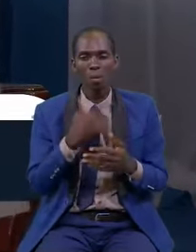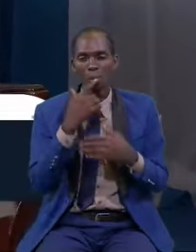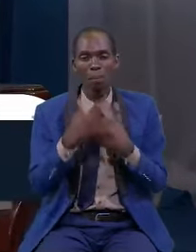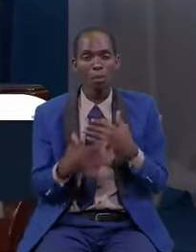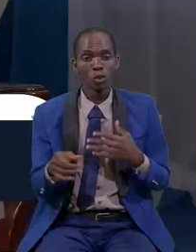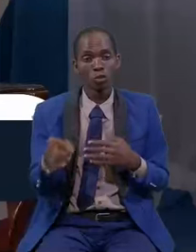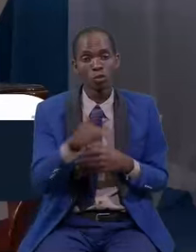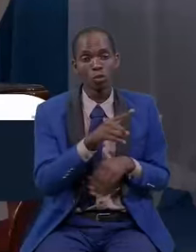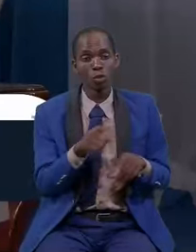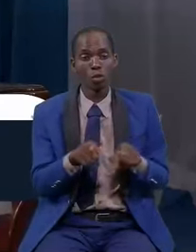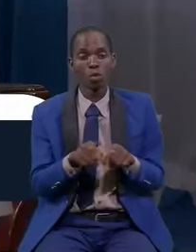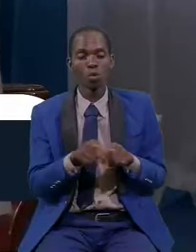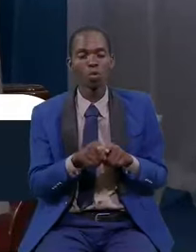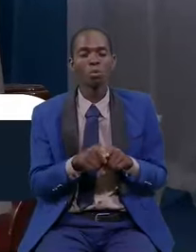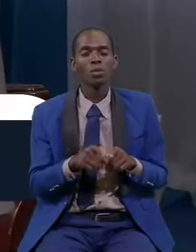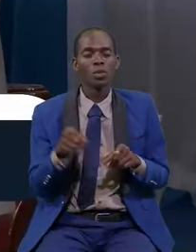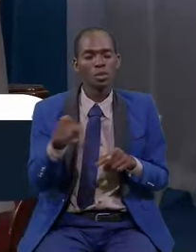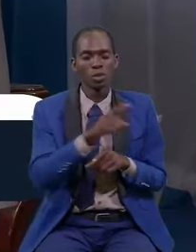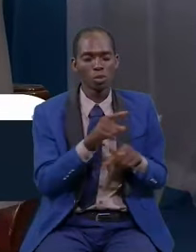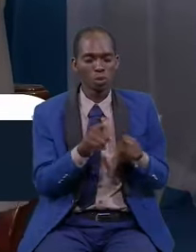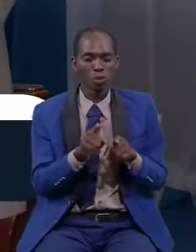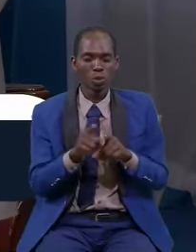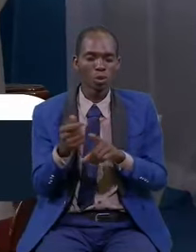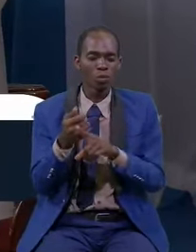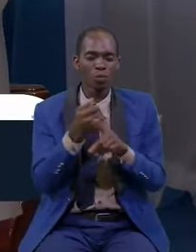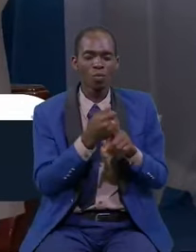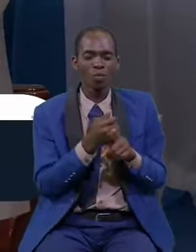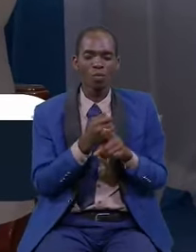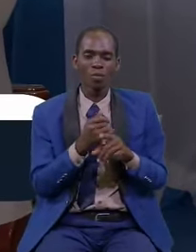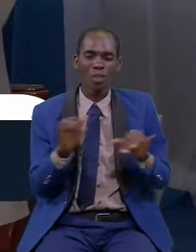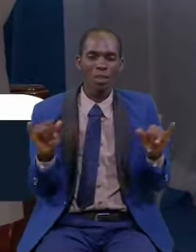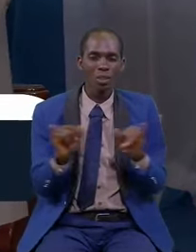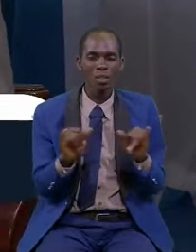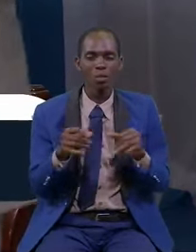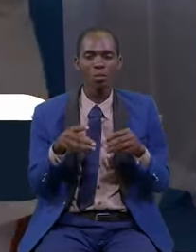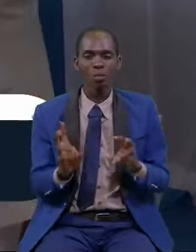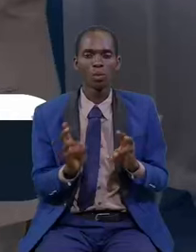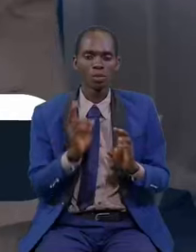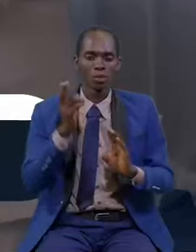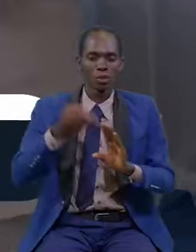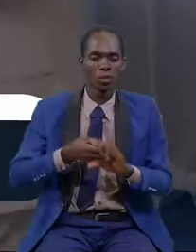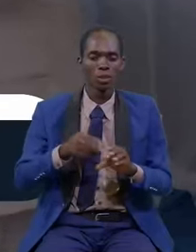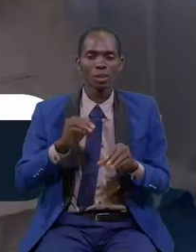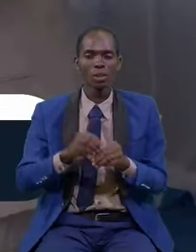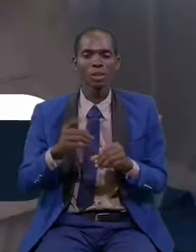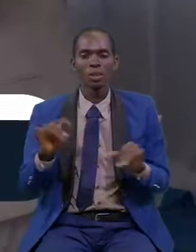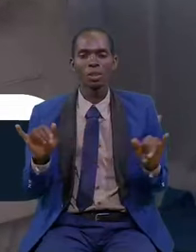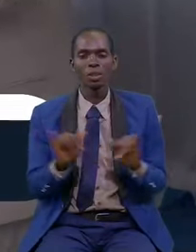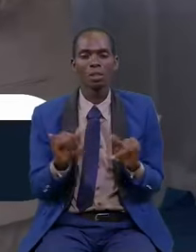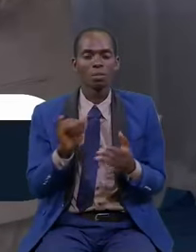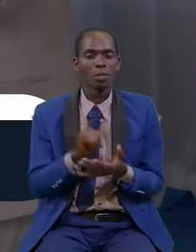a, et cela se réfère à Christ, il y a également participé lui-même, afin